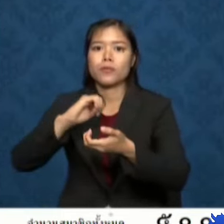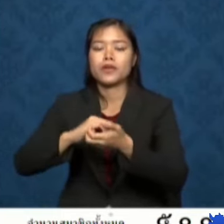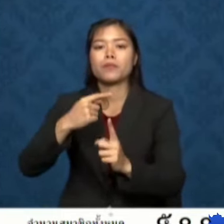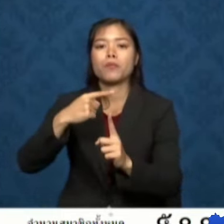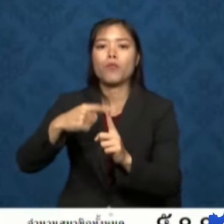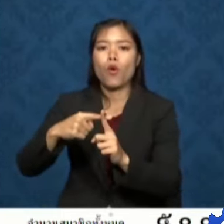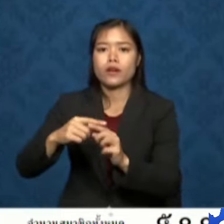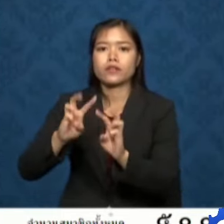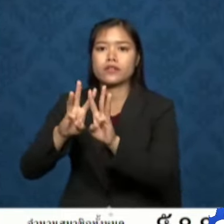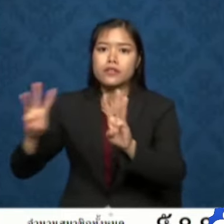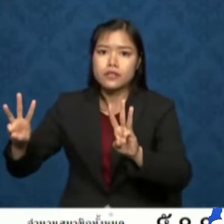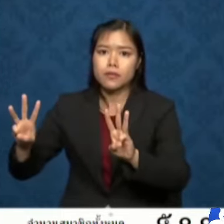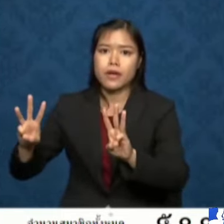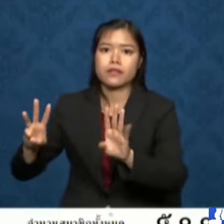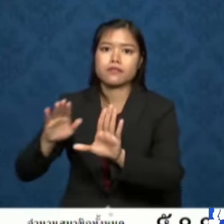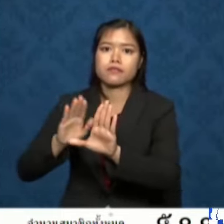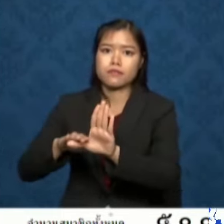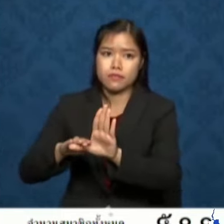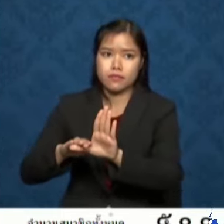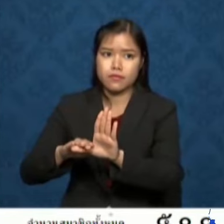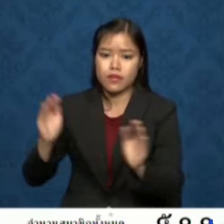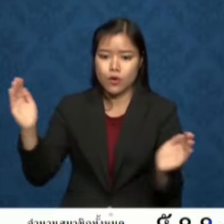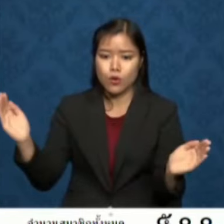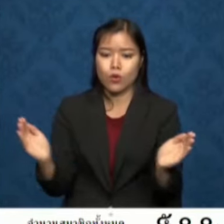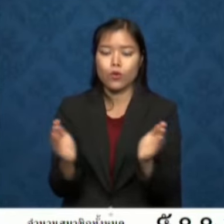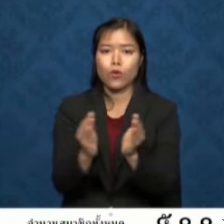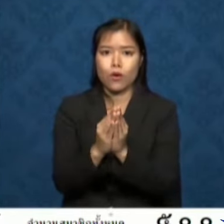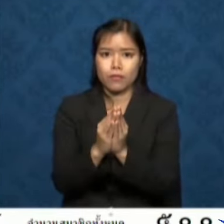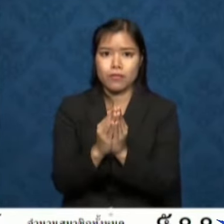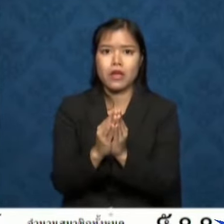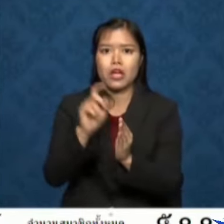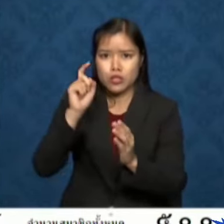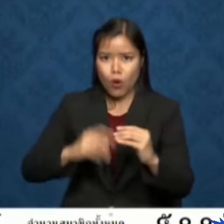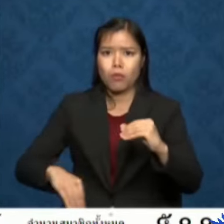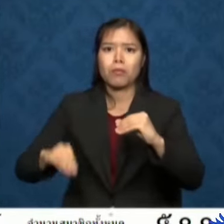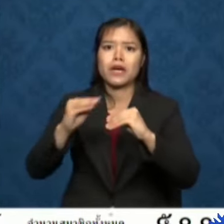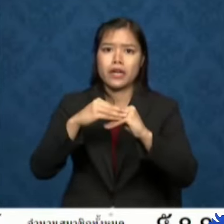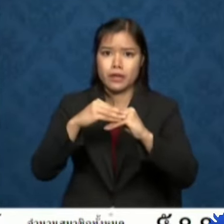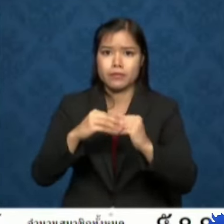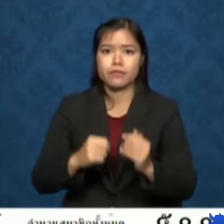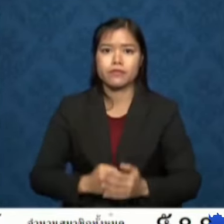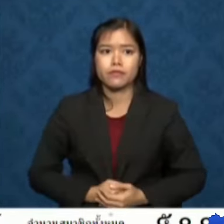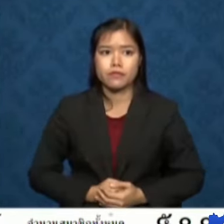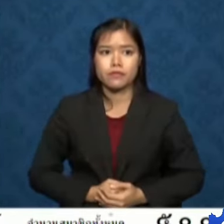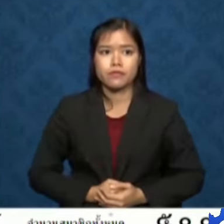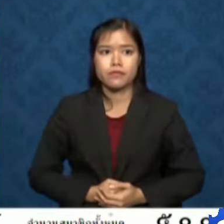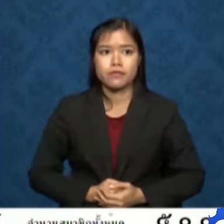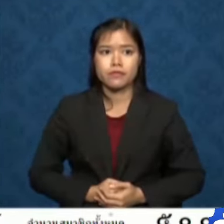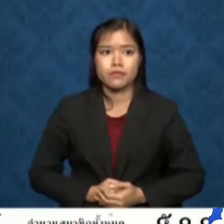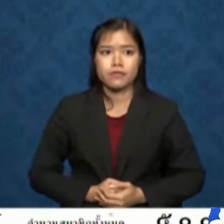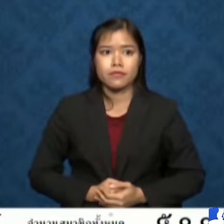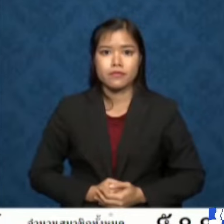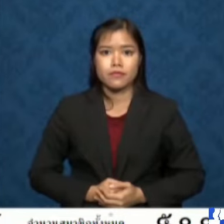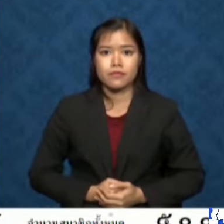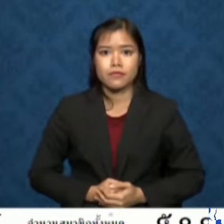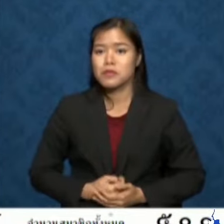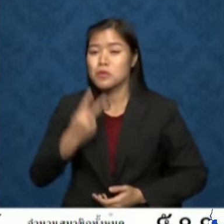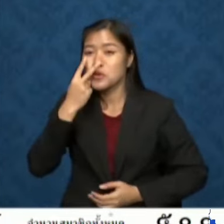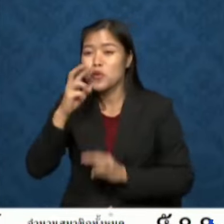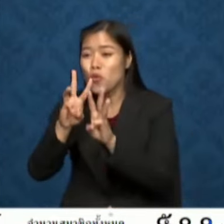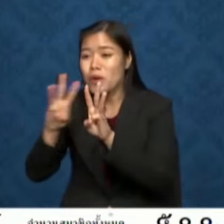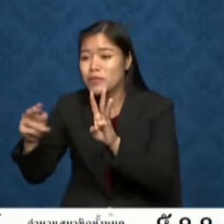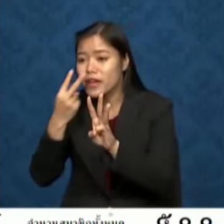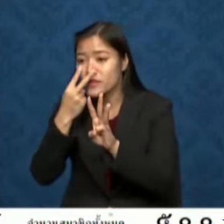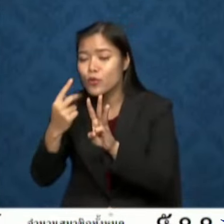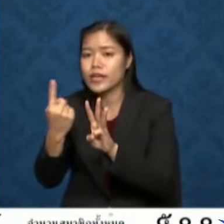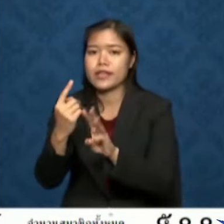กันจำนวนยอดสมัครรวมควรจะต้องเพิ่มขึ้นใช่มั้ยครับไม่ใช่แค่ดูแค่ยอดออนไลน์